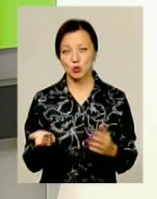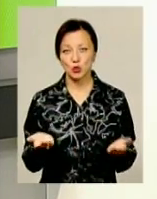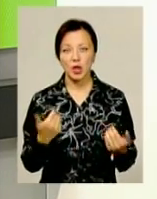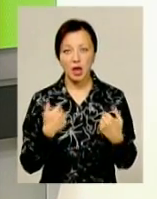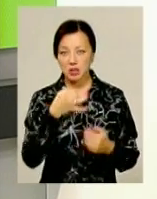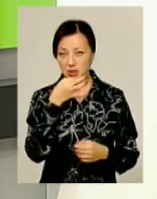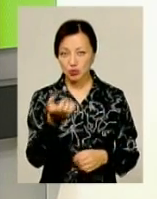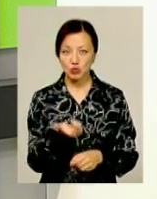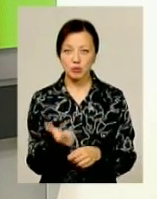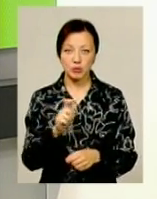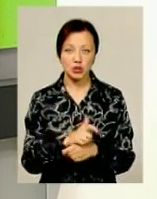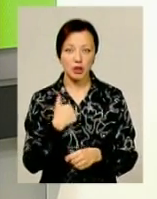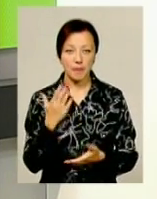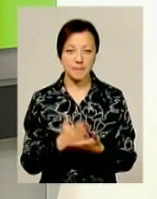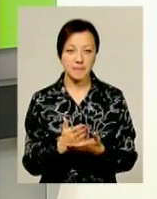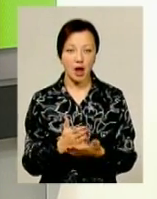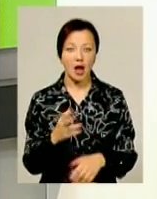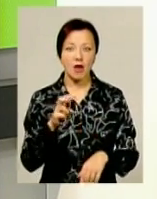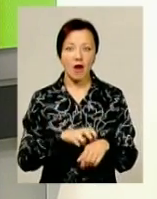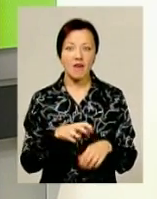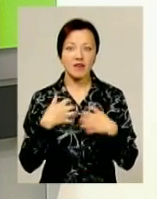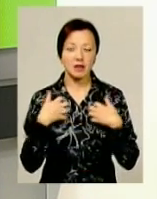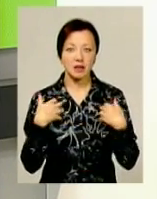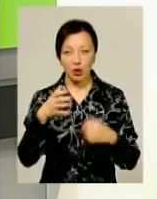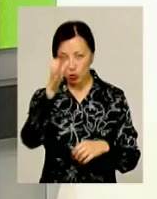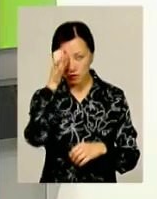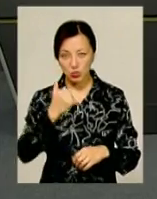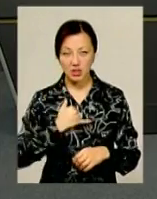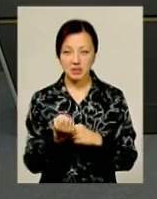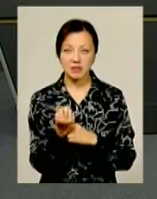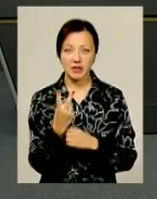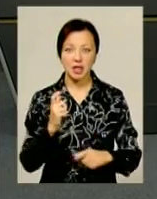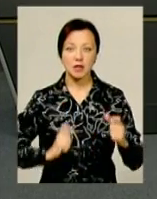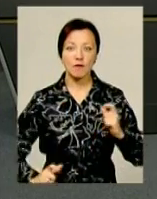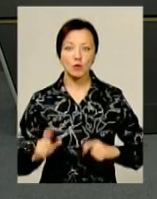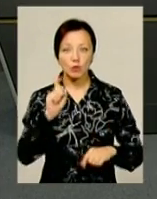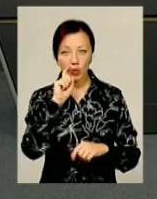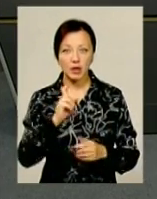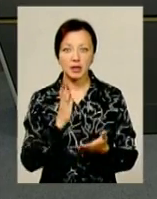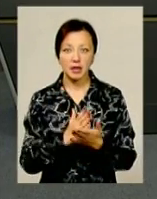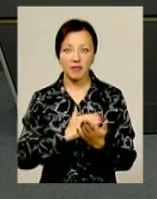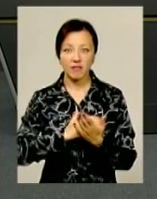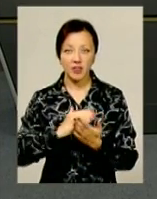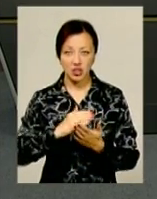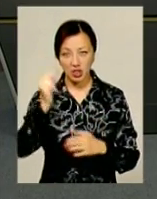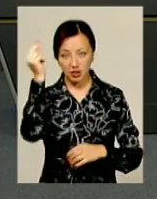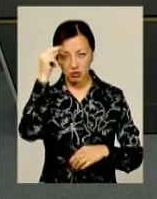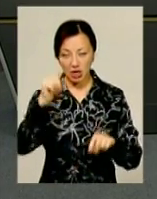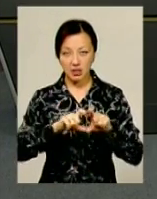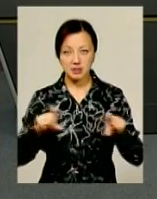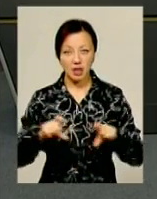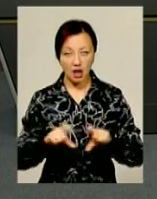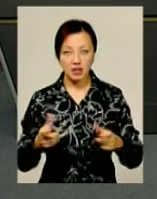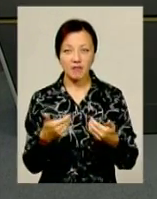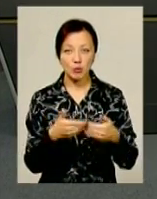я скажу, більш я маю ветеринарну освіту, в нас 12 вузів в Україні є, вищих навчальних вузів,